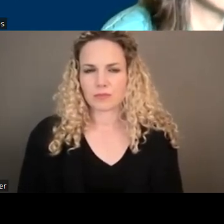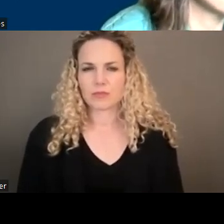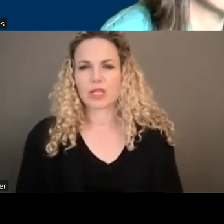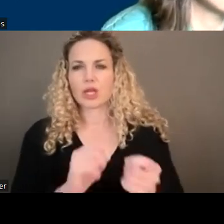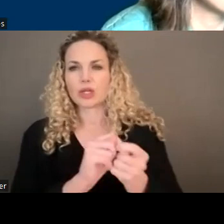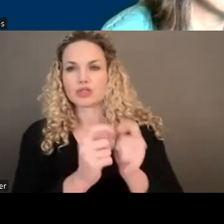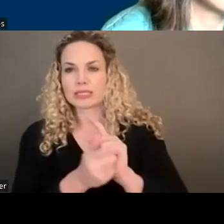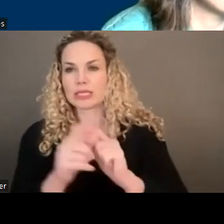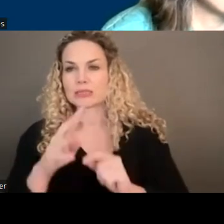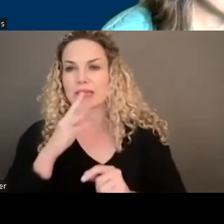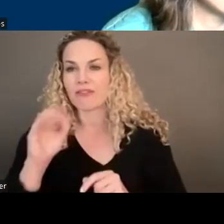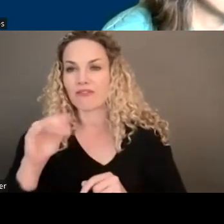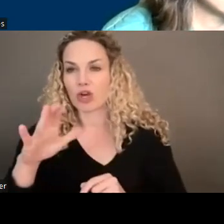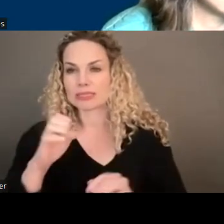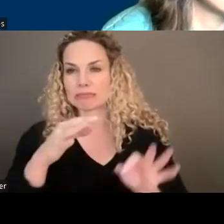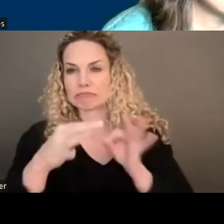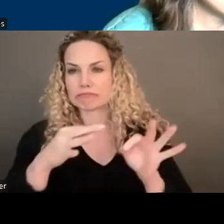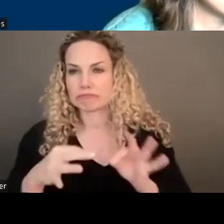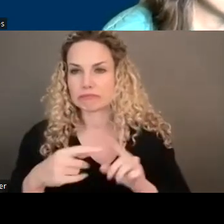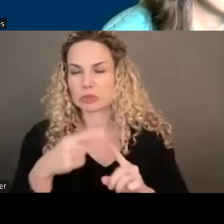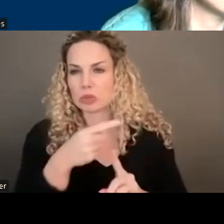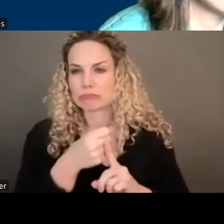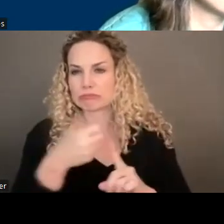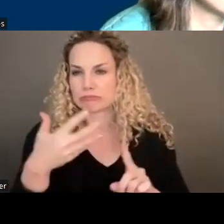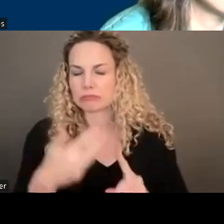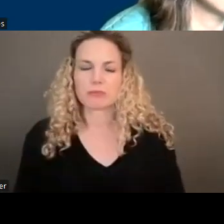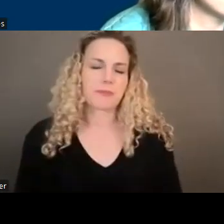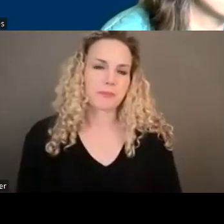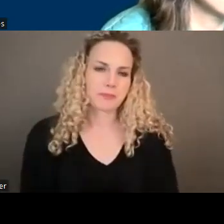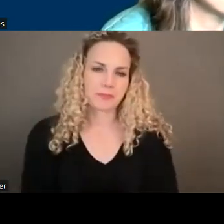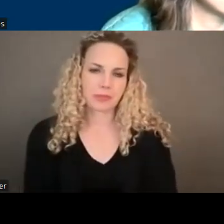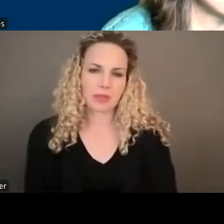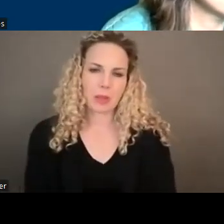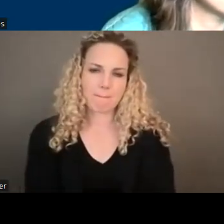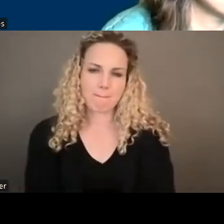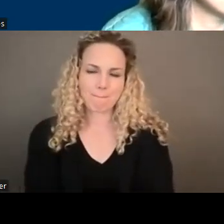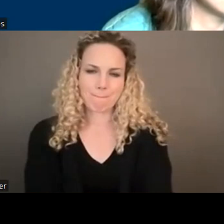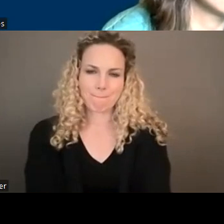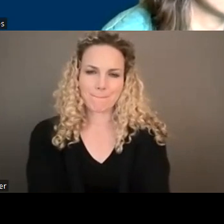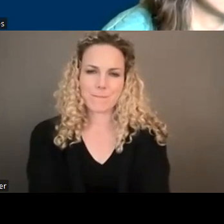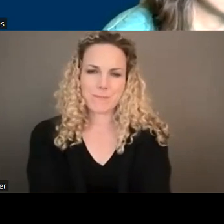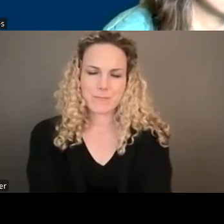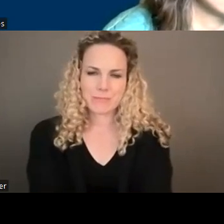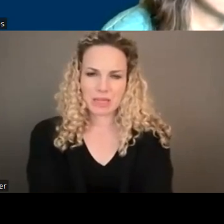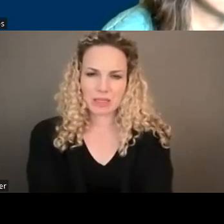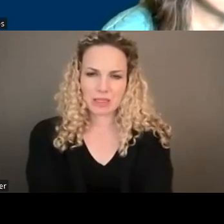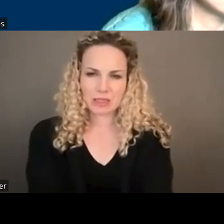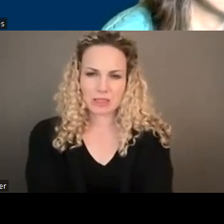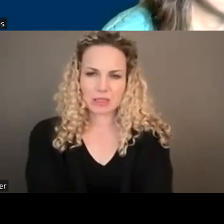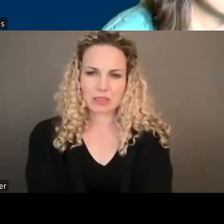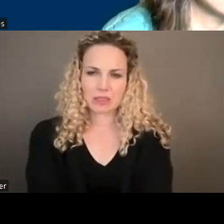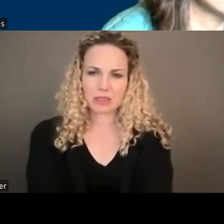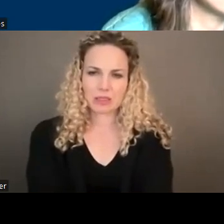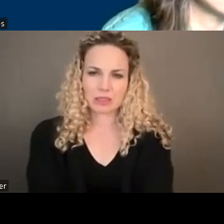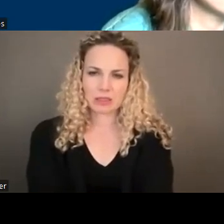طفلایی که در اون زمان خدمات اجرا کردیم بر اساس همون نمبر براتون پرداخت میشه. به این مفهوم است که بر اساس نمبری که تعداد طفلی